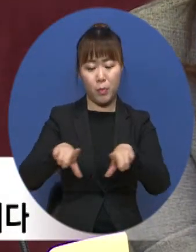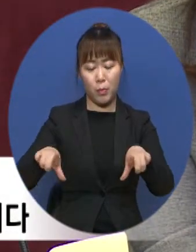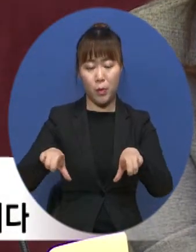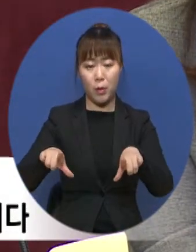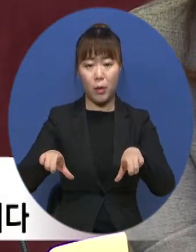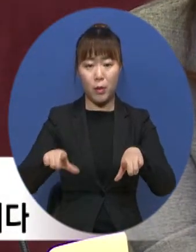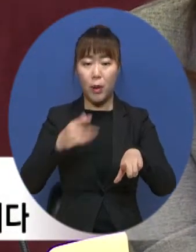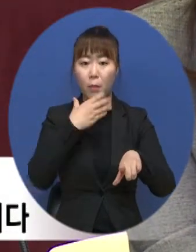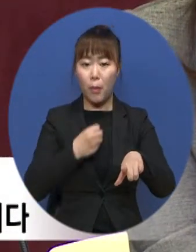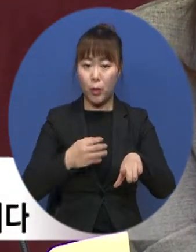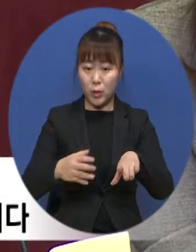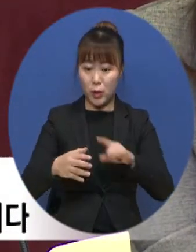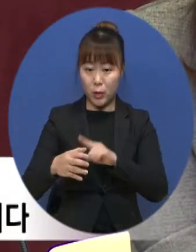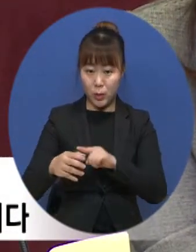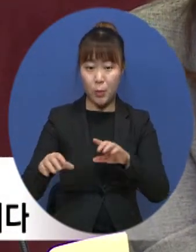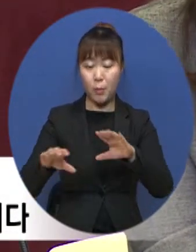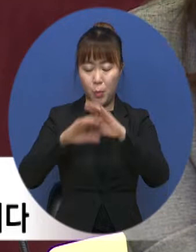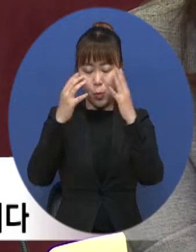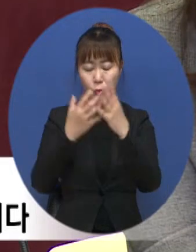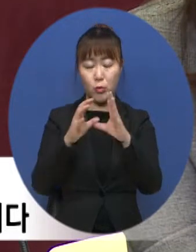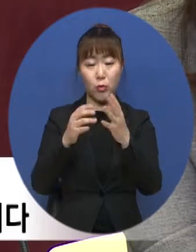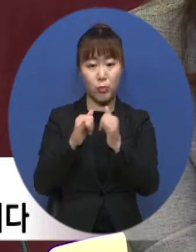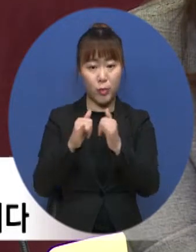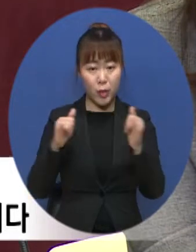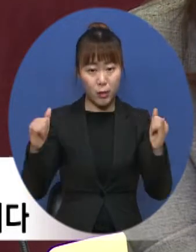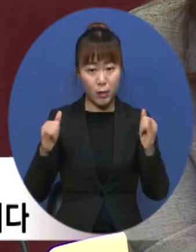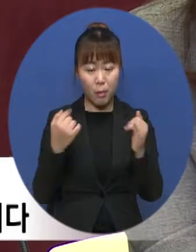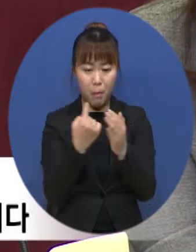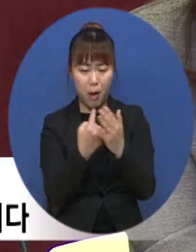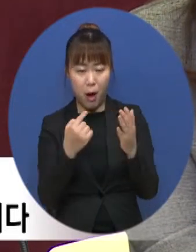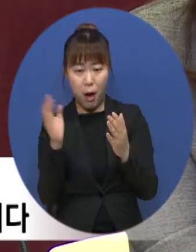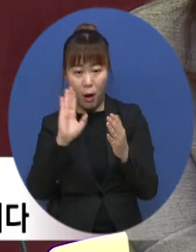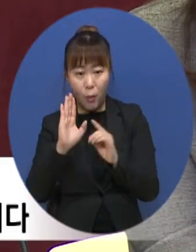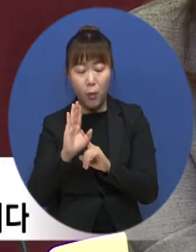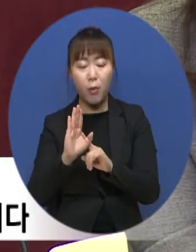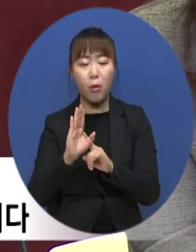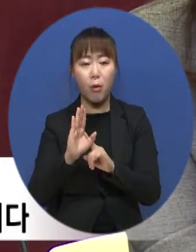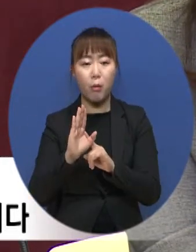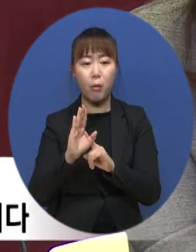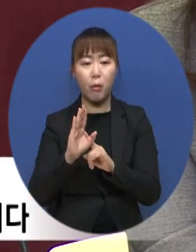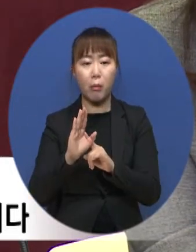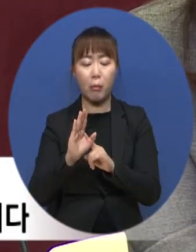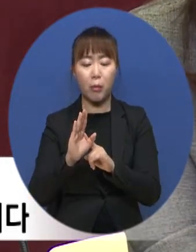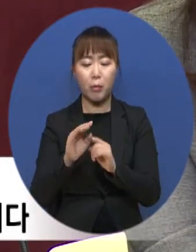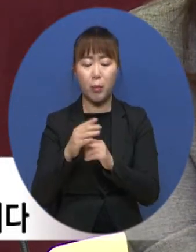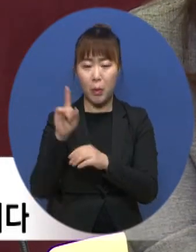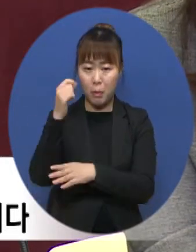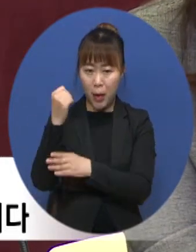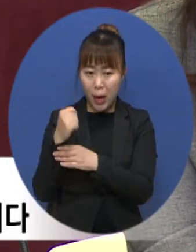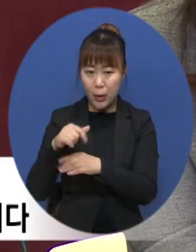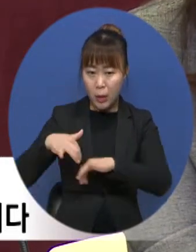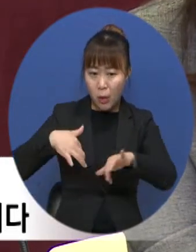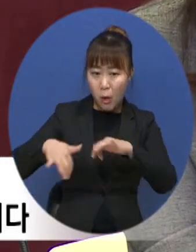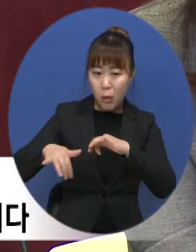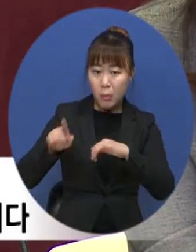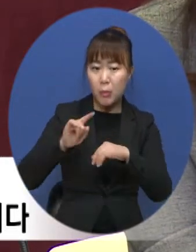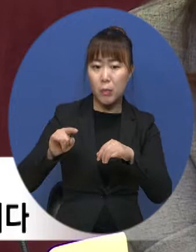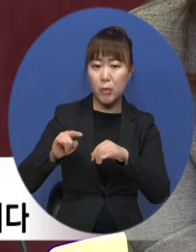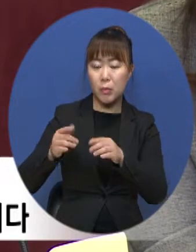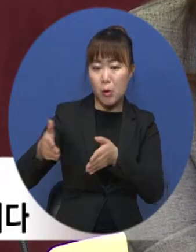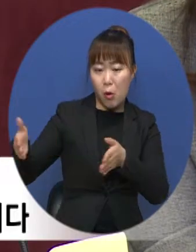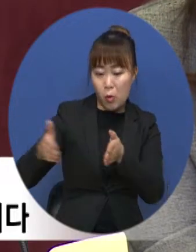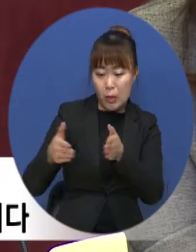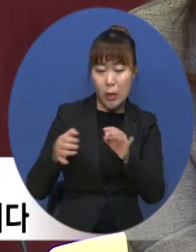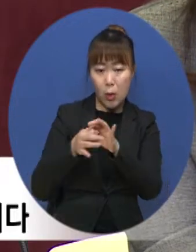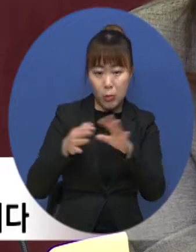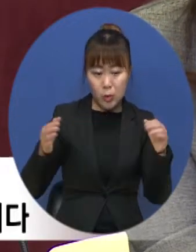보편적인 복지를 국민 모두가 소외되지 않고 낙후 지역 어떤 거리 관계 없이